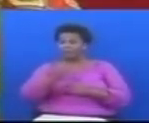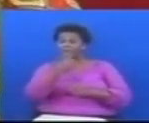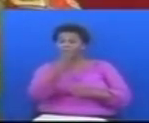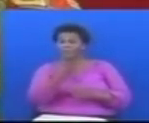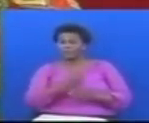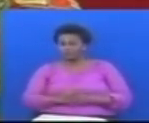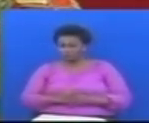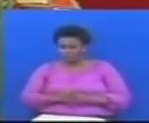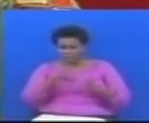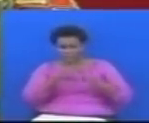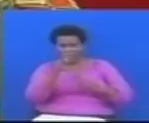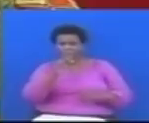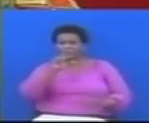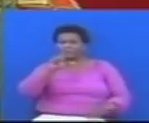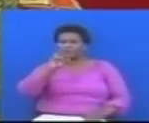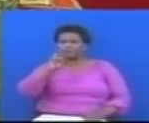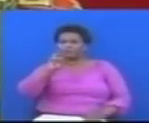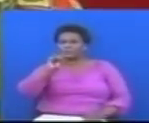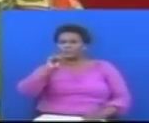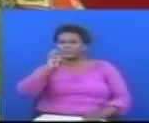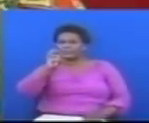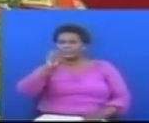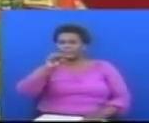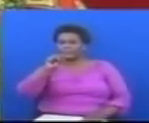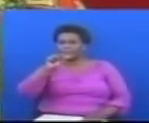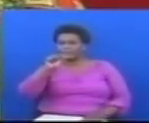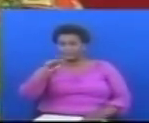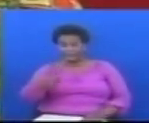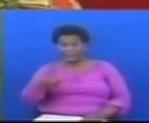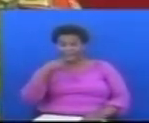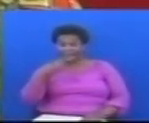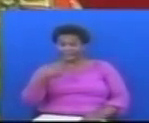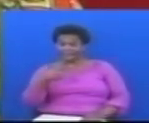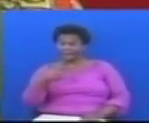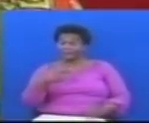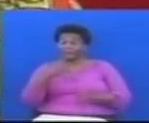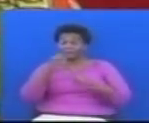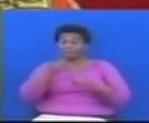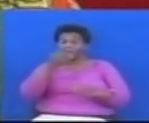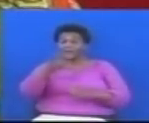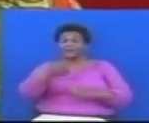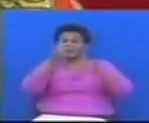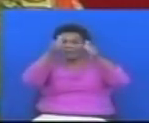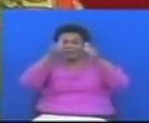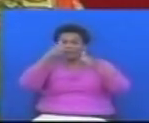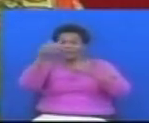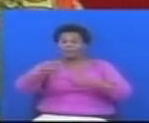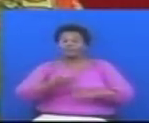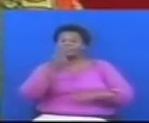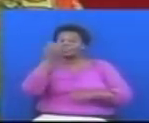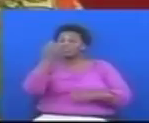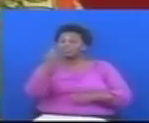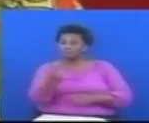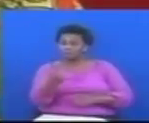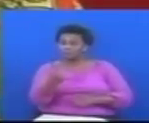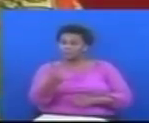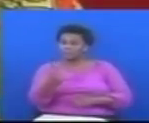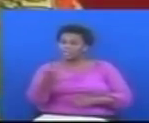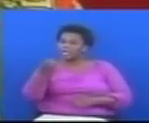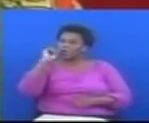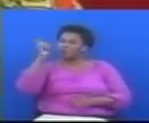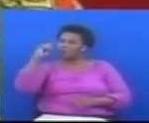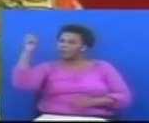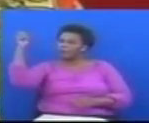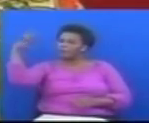na akaahidi kwamba baada ya mwezi mmoja umeme utawaka katika kata hiyo na viunga vyake vinavyozunguka kata